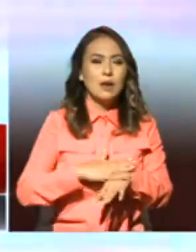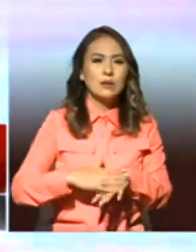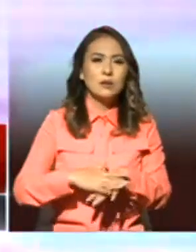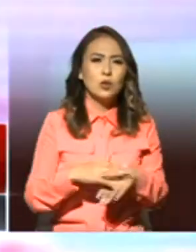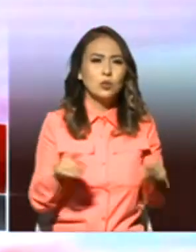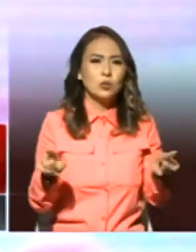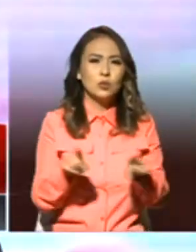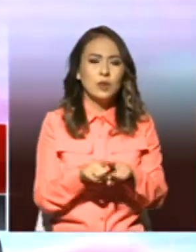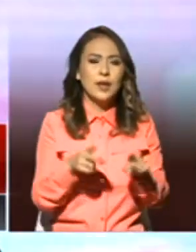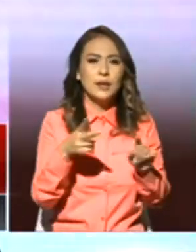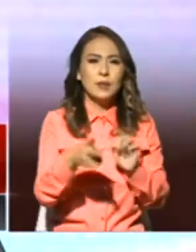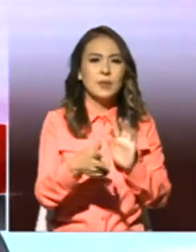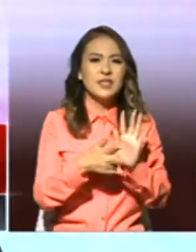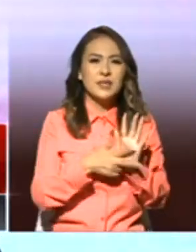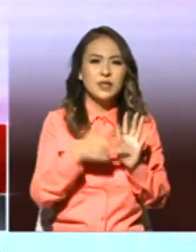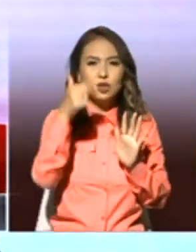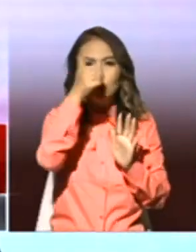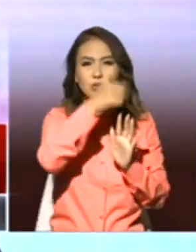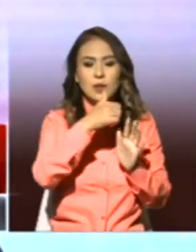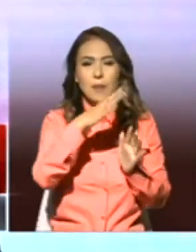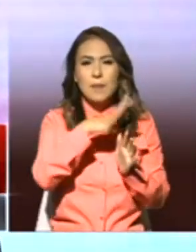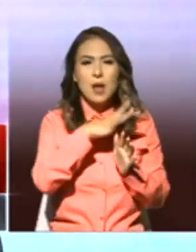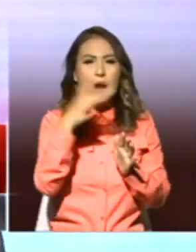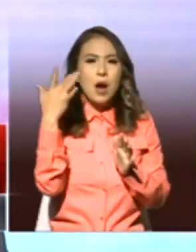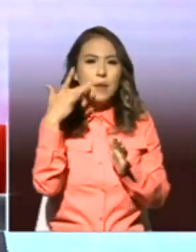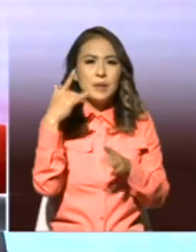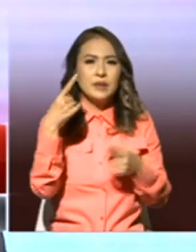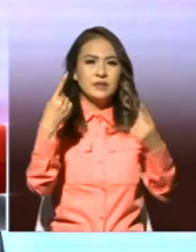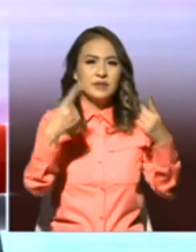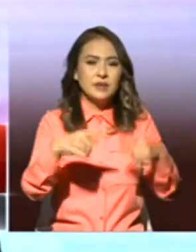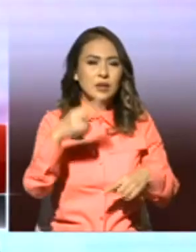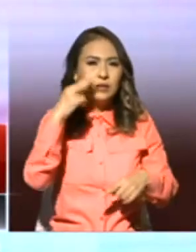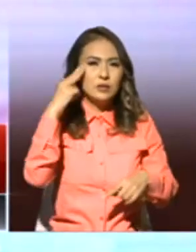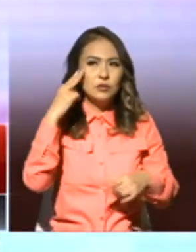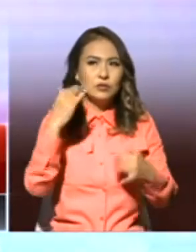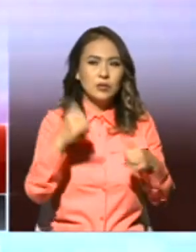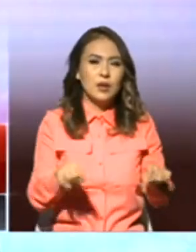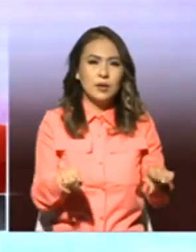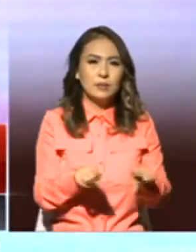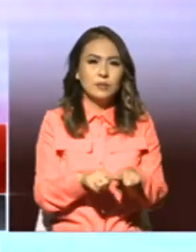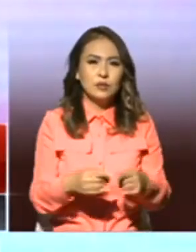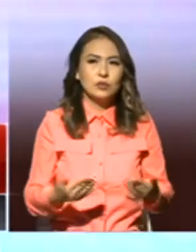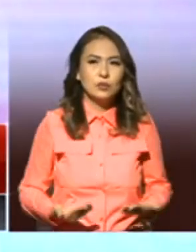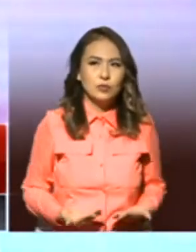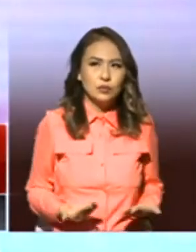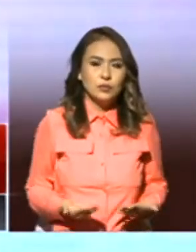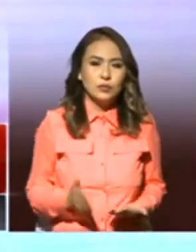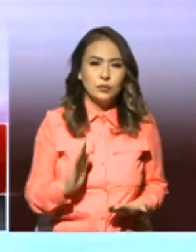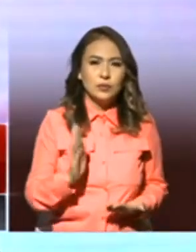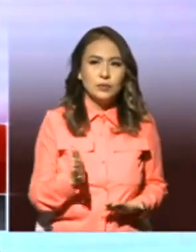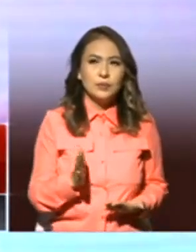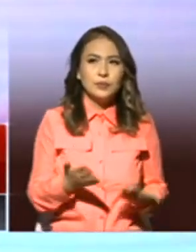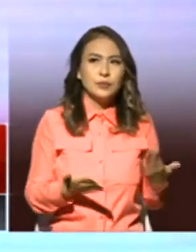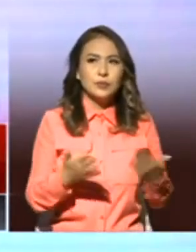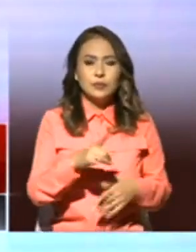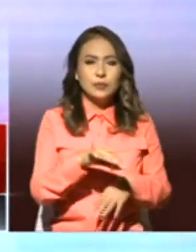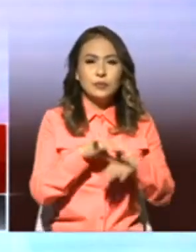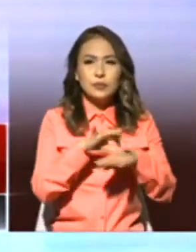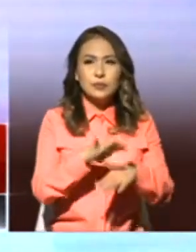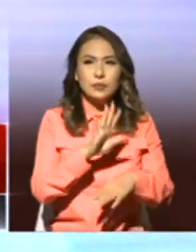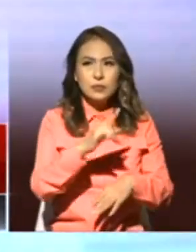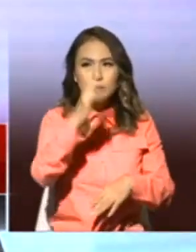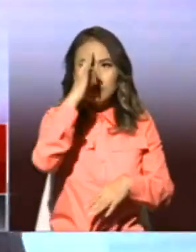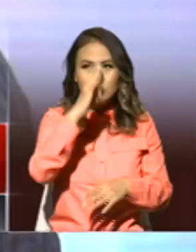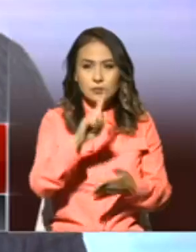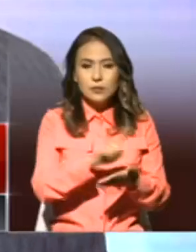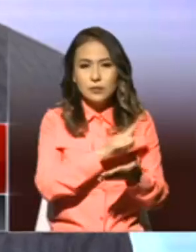тура 2008 жылдарда қалай Америкада ипотекалық дағдарыс болса, Қытай нарығында қазір сондай дүние ушығайын деп тұр. Егер ол процесс болатын болса, оның